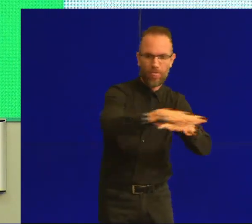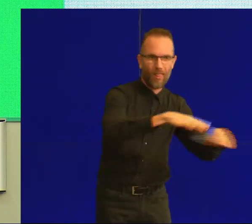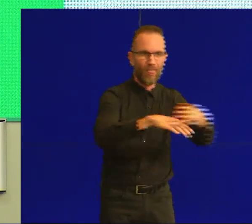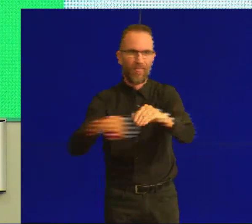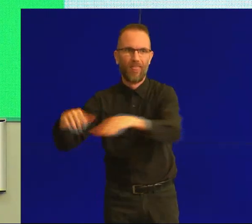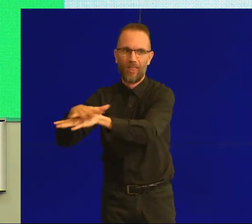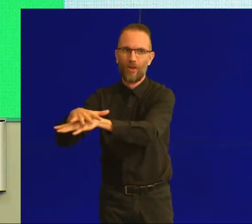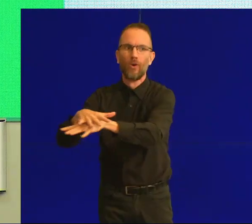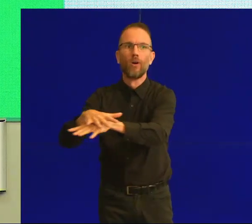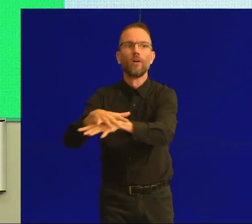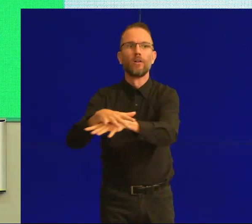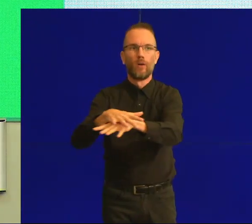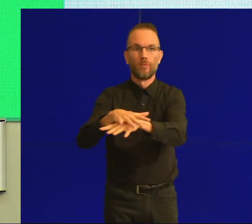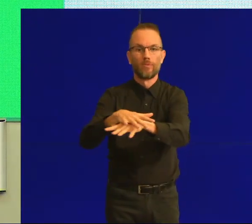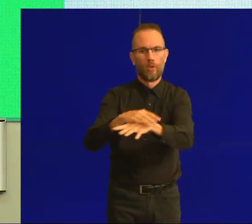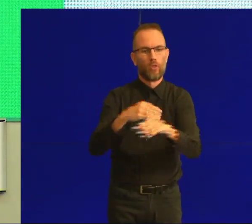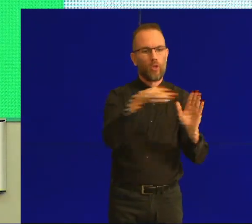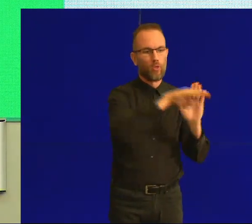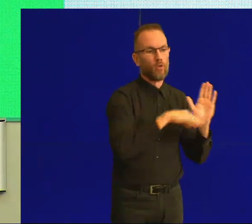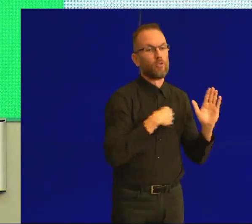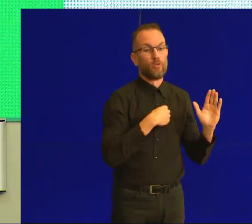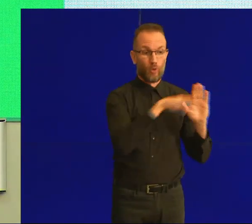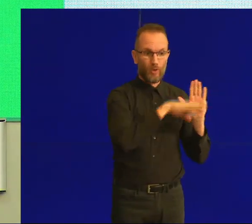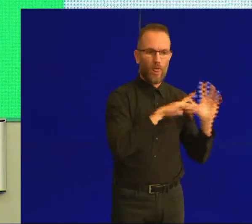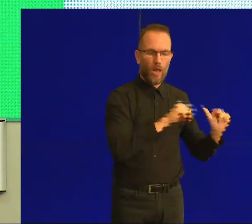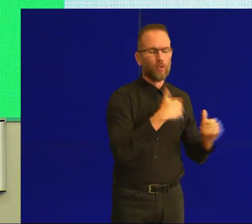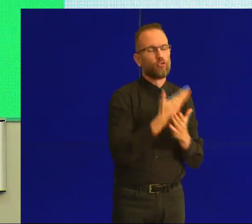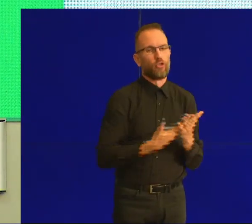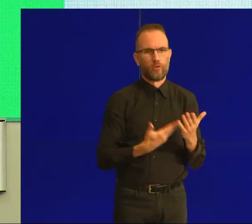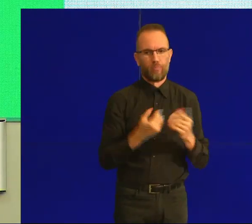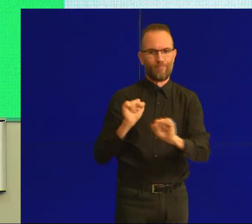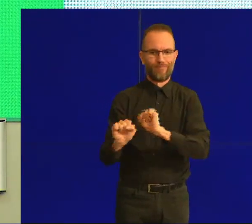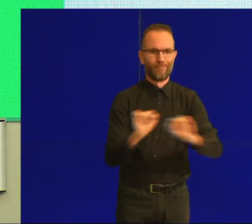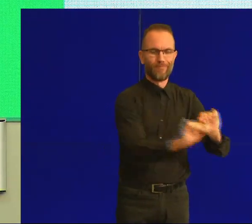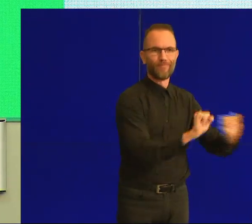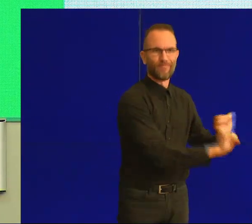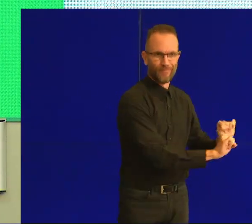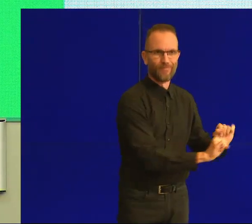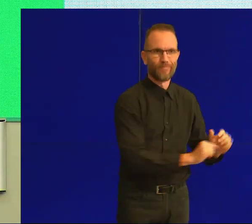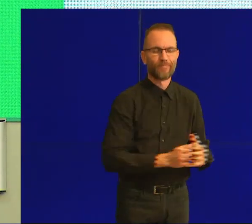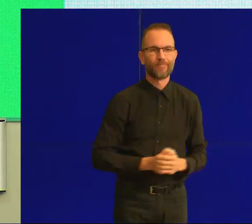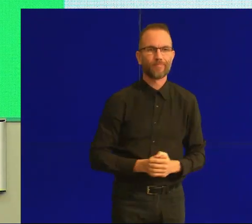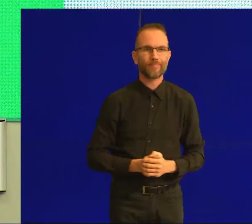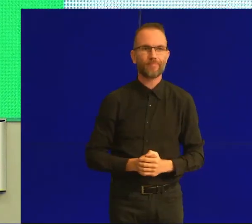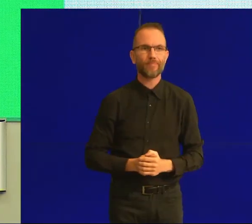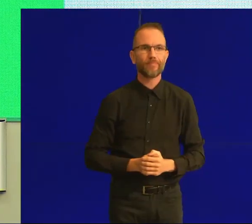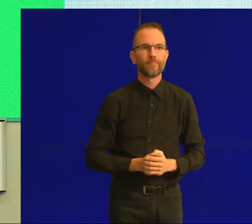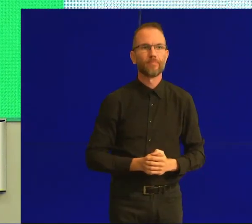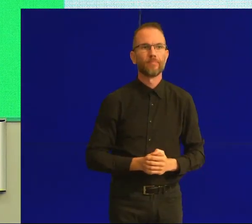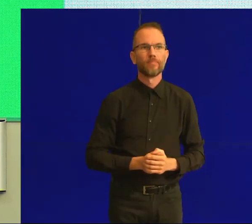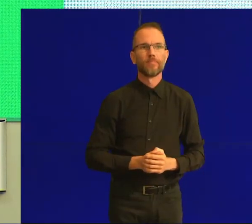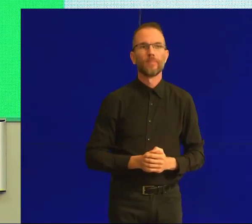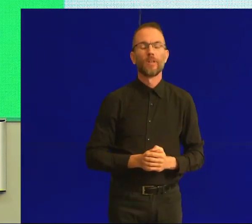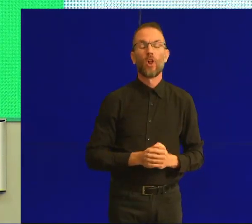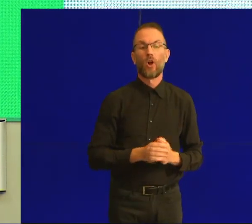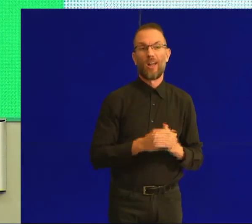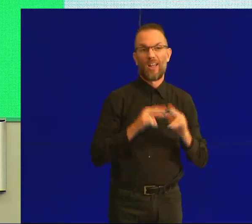les données de phylogénie donc les aides données de génétique que nous recevons qui sont plus récentes